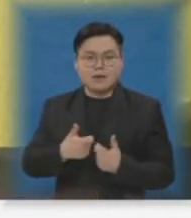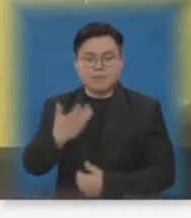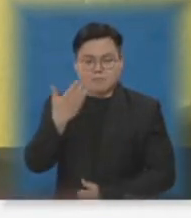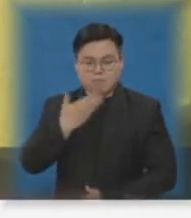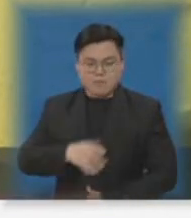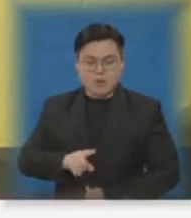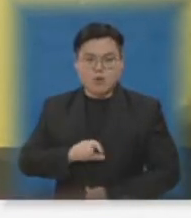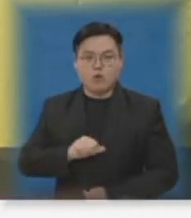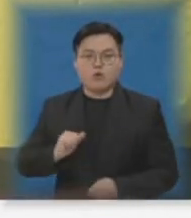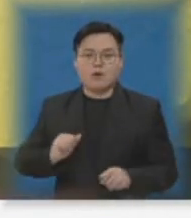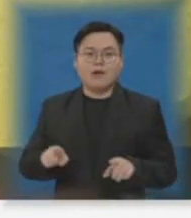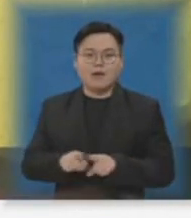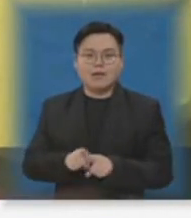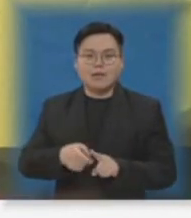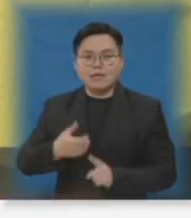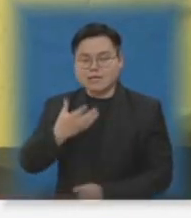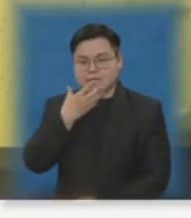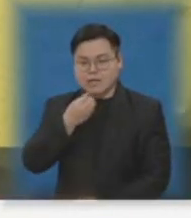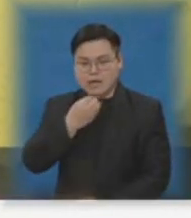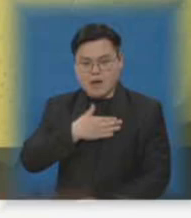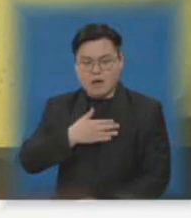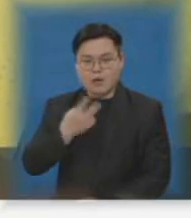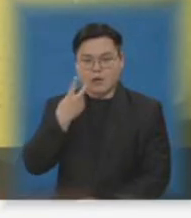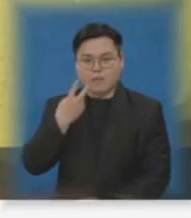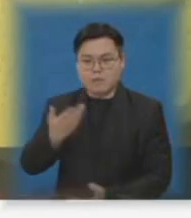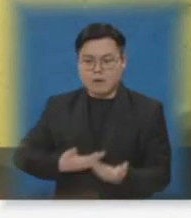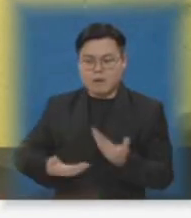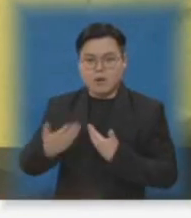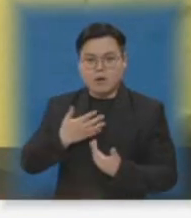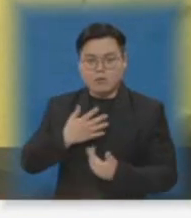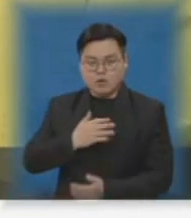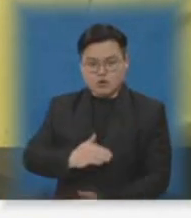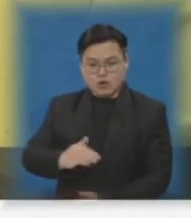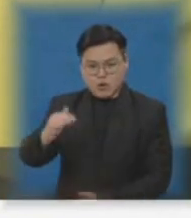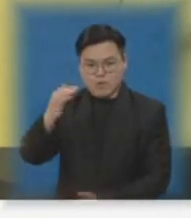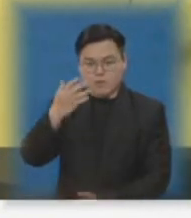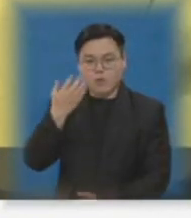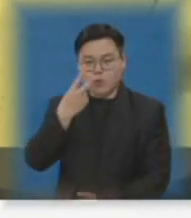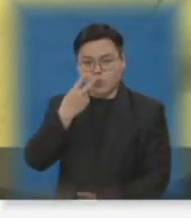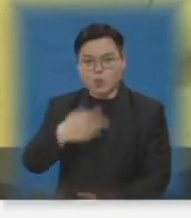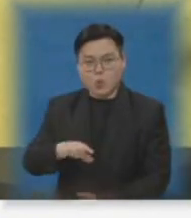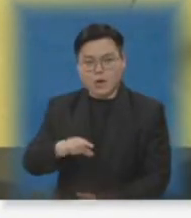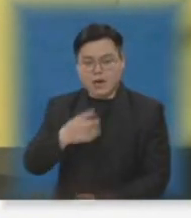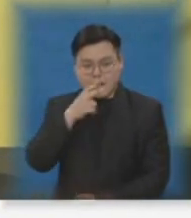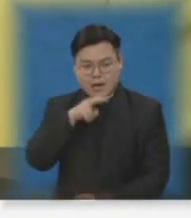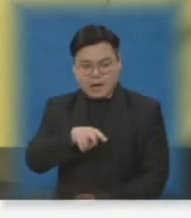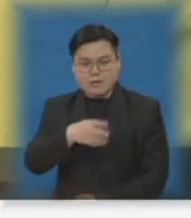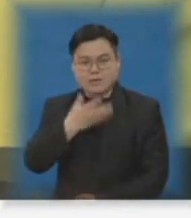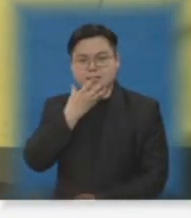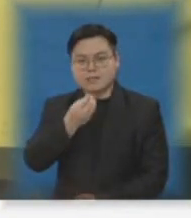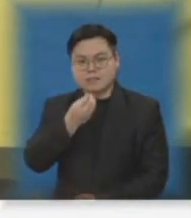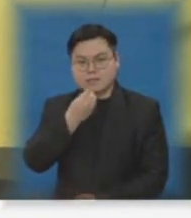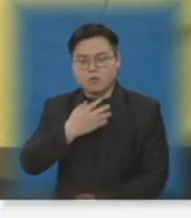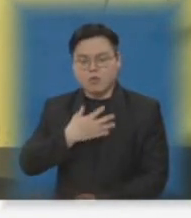өөрөө бас ийм сайхан хайранд өссөн болохоор үнэхээр сайхан байлаа. Тэгээд бүтээлч өрхөөр